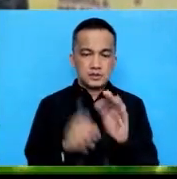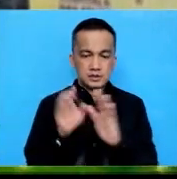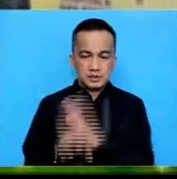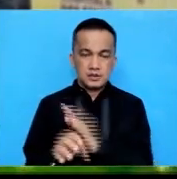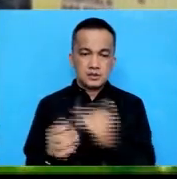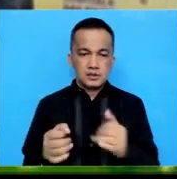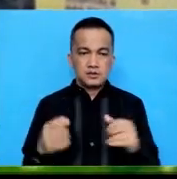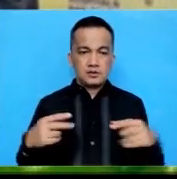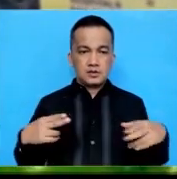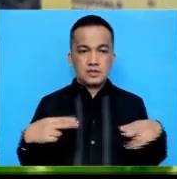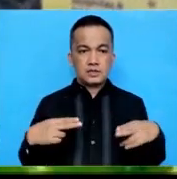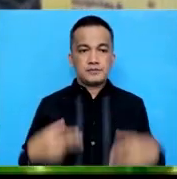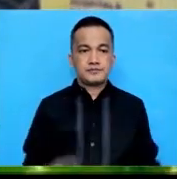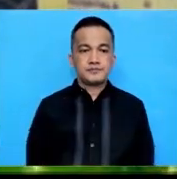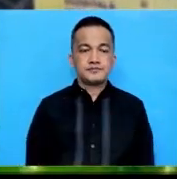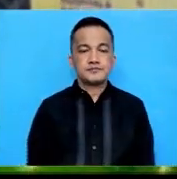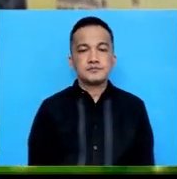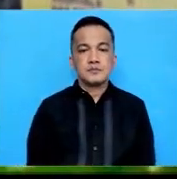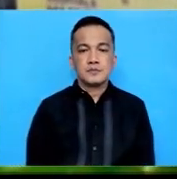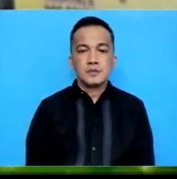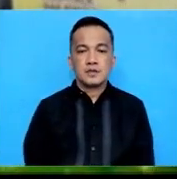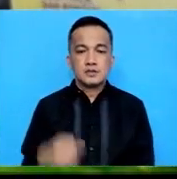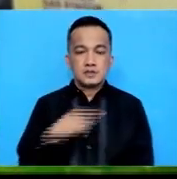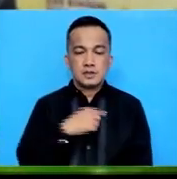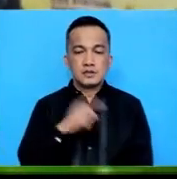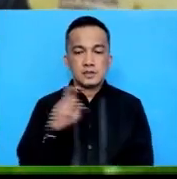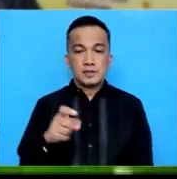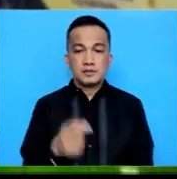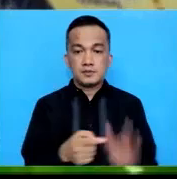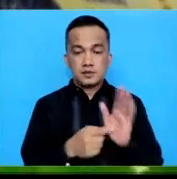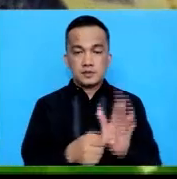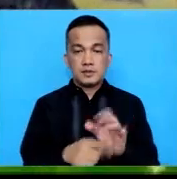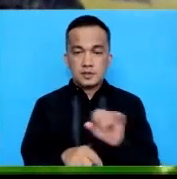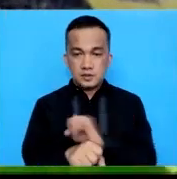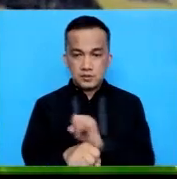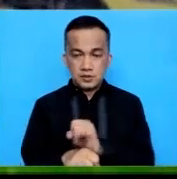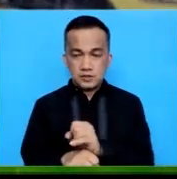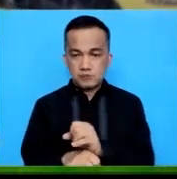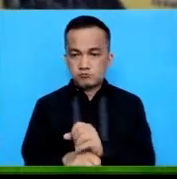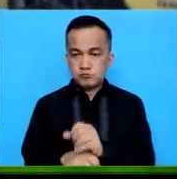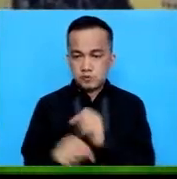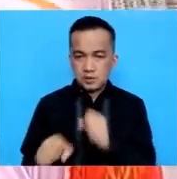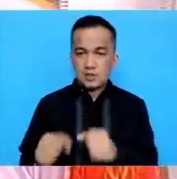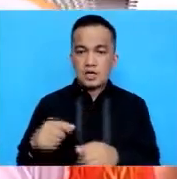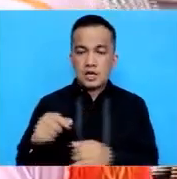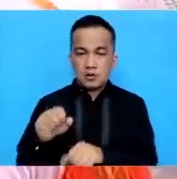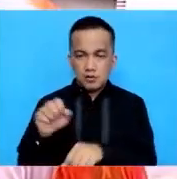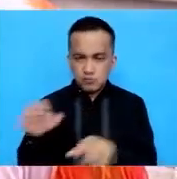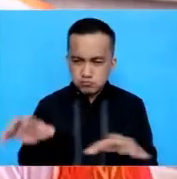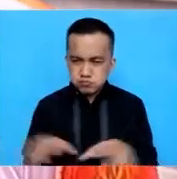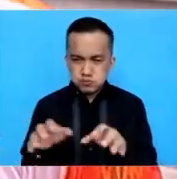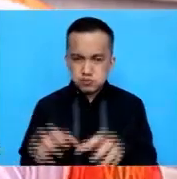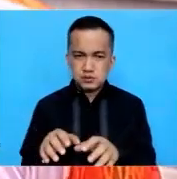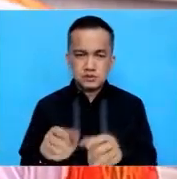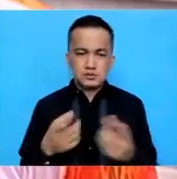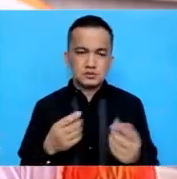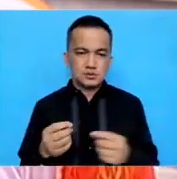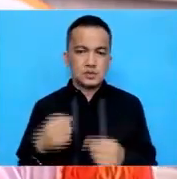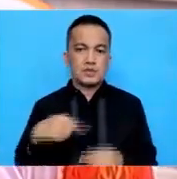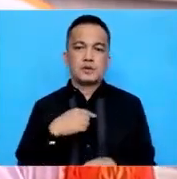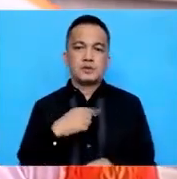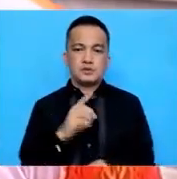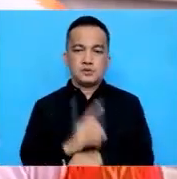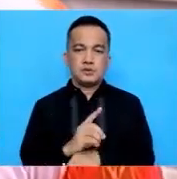holiday season. Tayo dapat ang magpakita ng sipag at dedikasyon sa pagganap ng ating mga tungkulin.